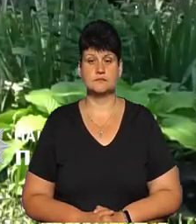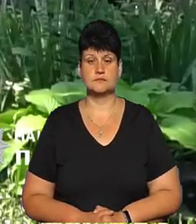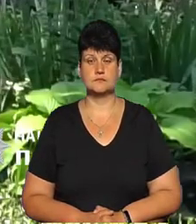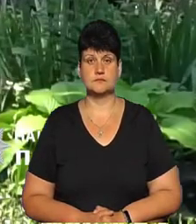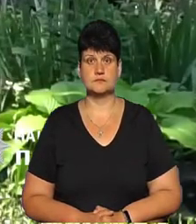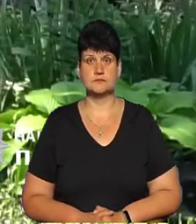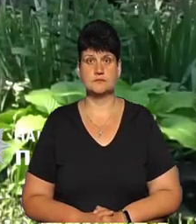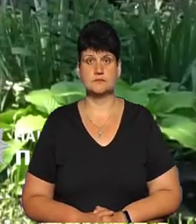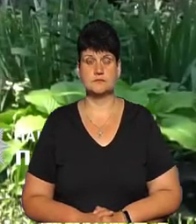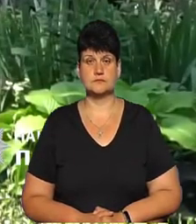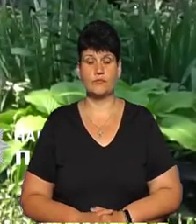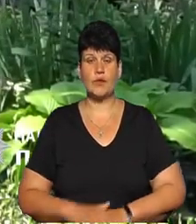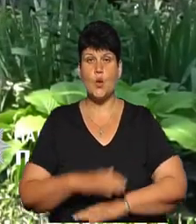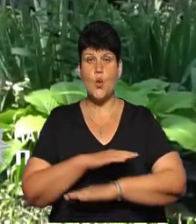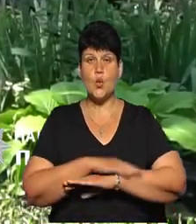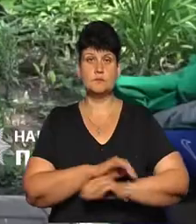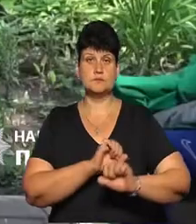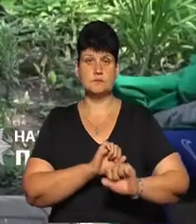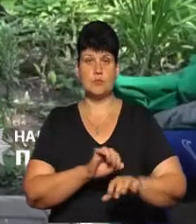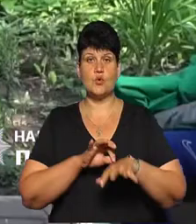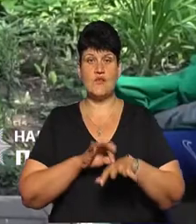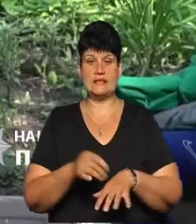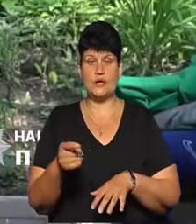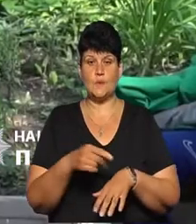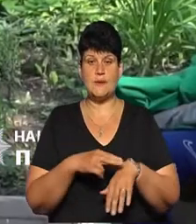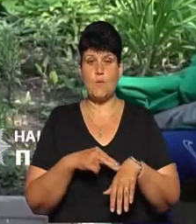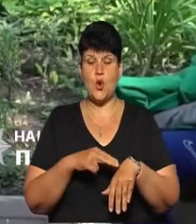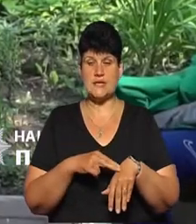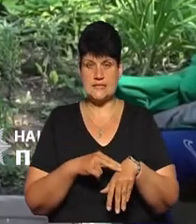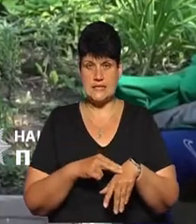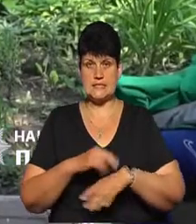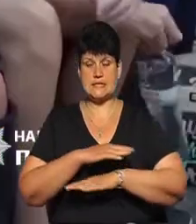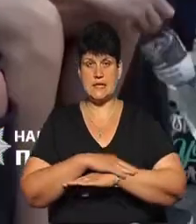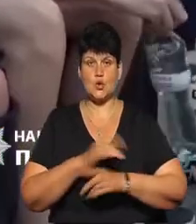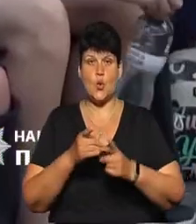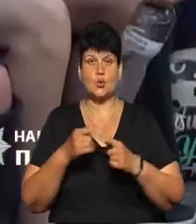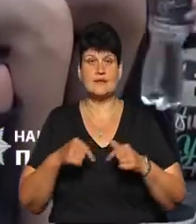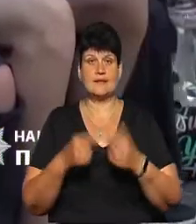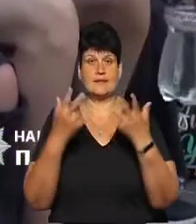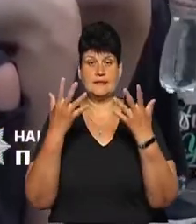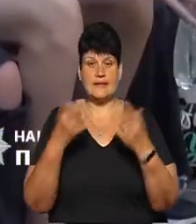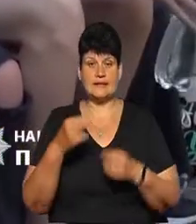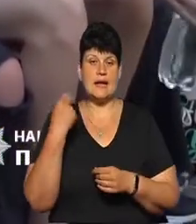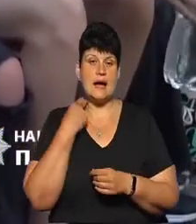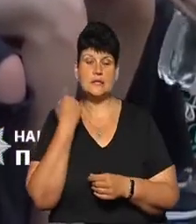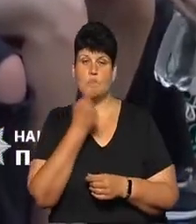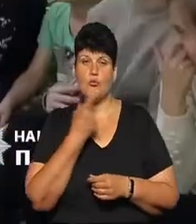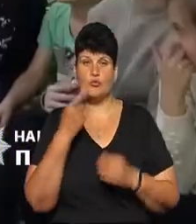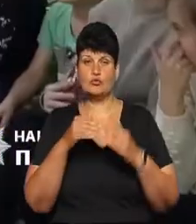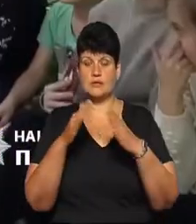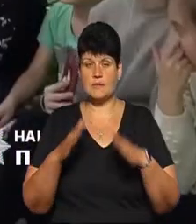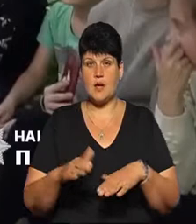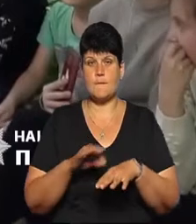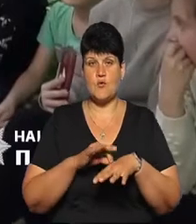Урок безпеки для дітей провели тернопільські поліцейські. Заняття організували у денному англомовному таборі, який проводить благодійний фонд